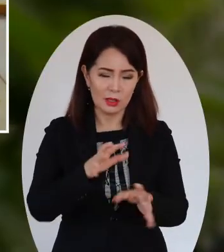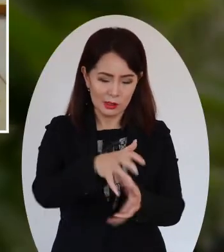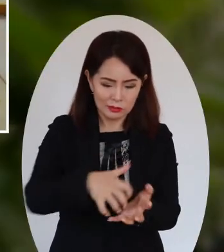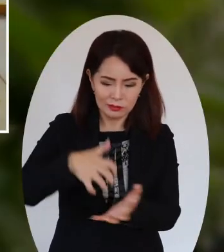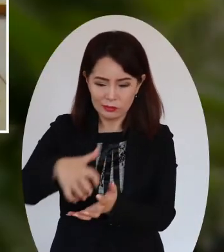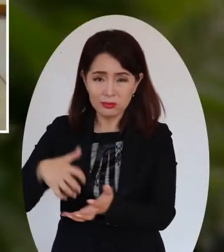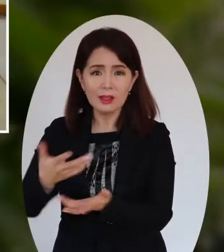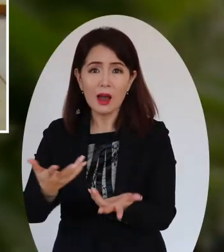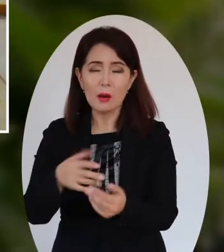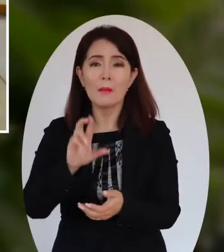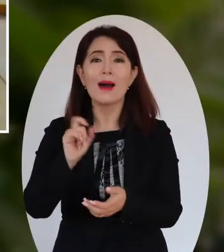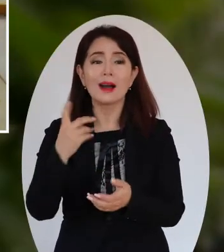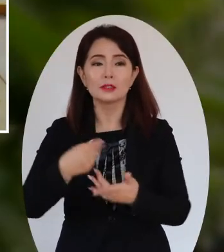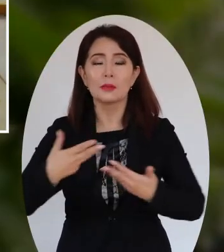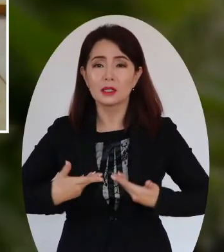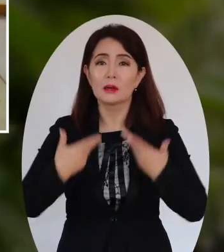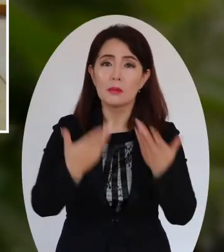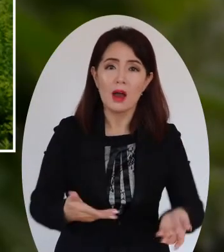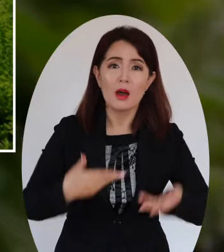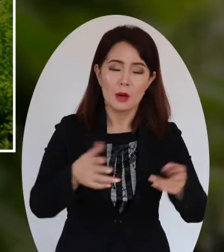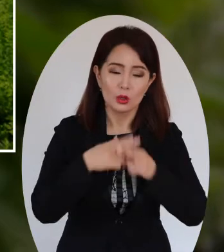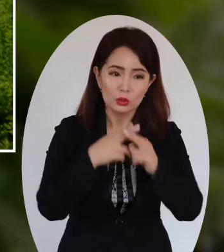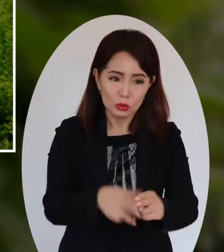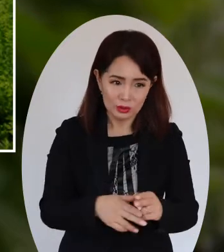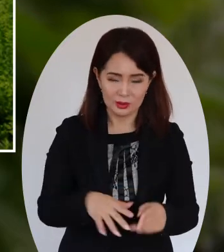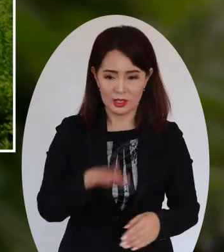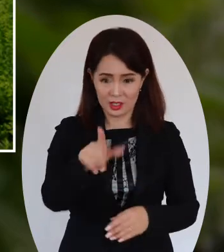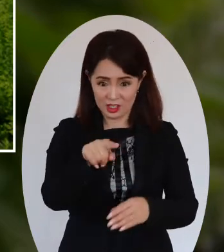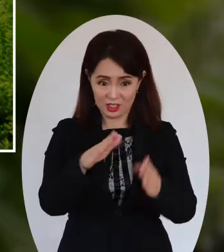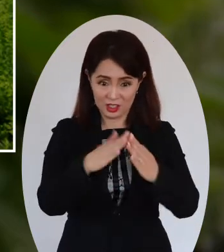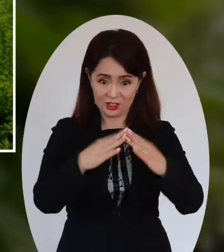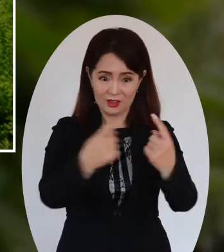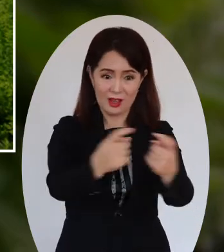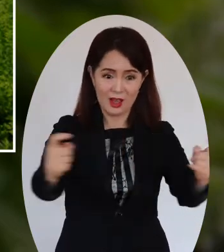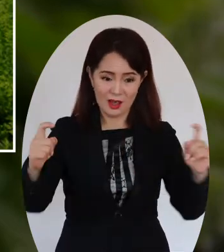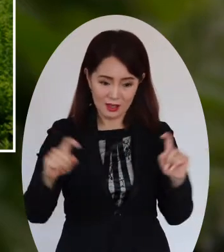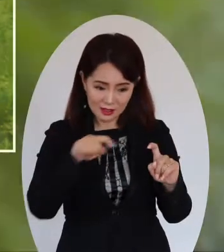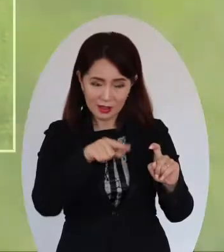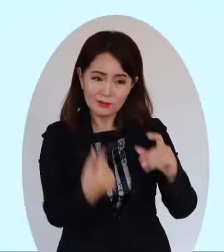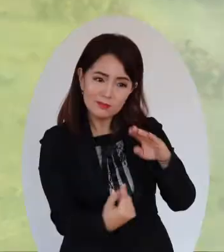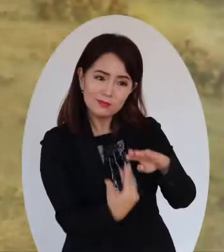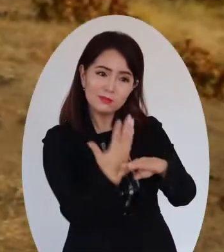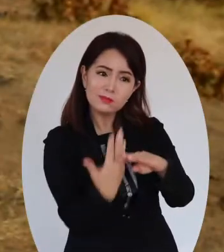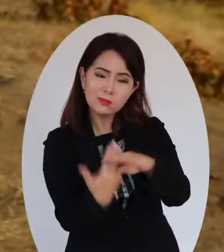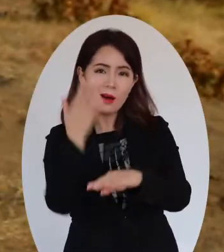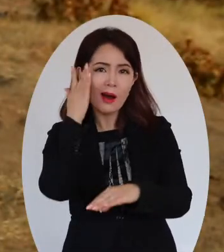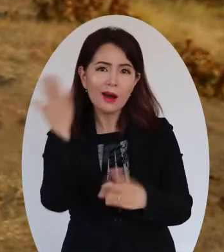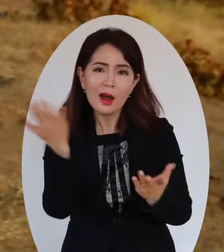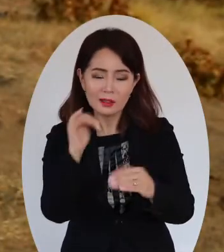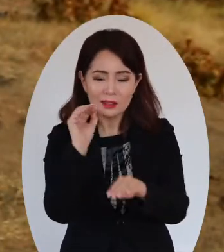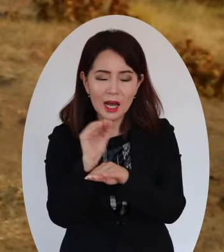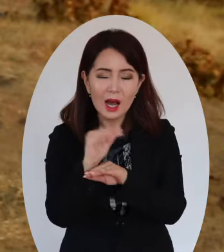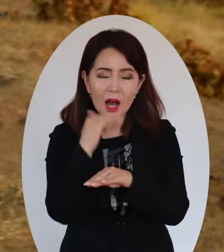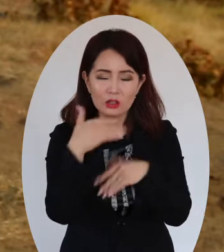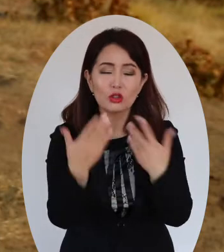өгч ингэж тусалж дэмжиж айлууд хүнсний ногоог хашаанд нь тарих аргыг бид нар зааж явуулж байгаа. Хүнсний ногоо тарих